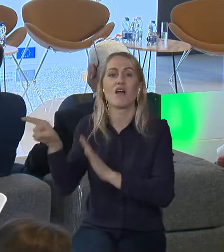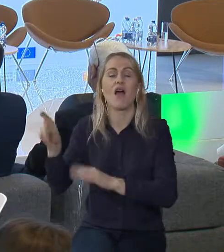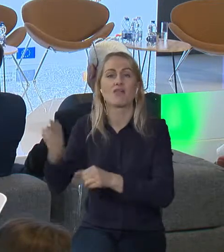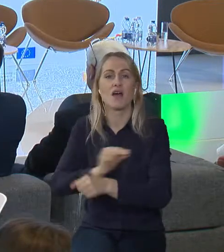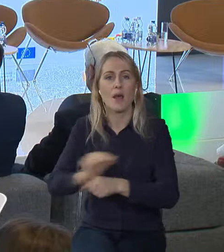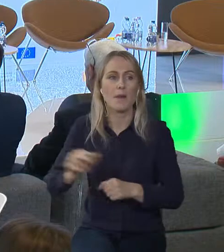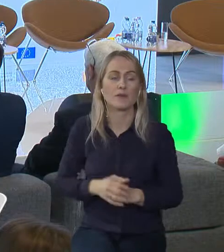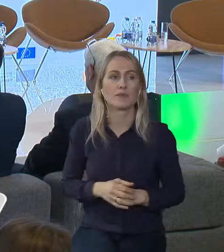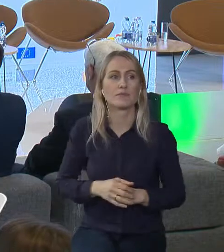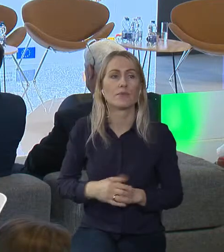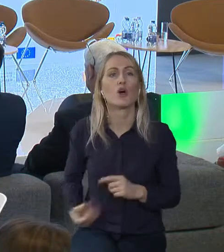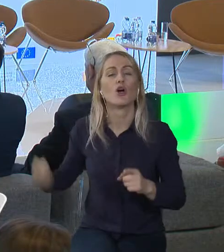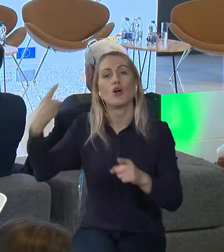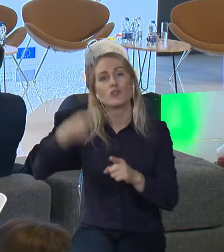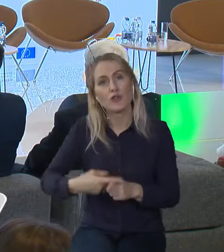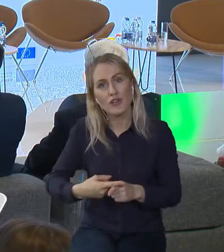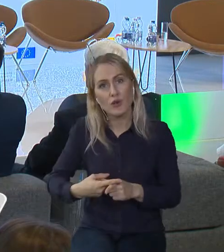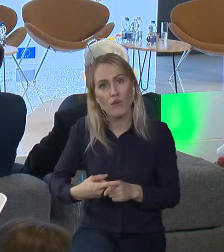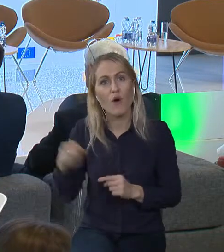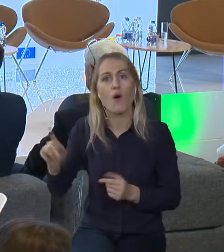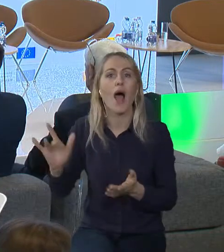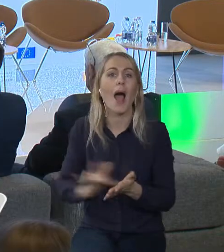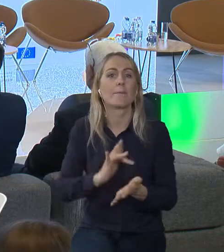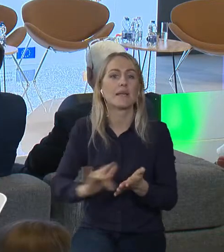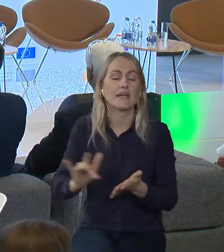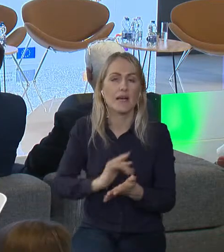terapeutów. Dodatkowo w aplikacji